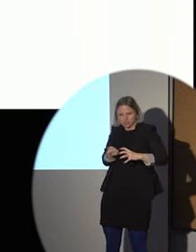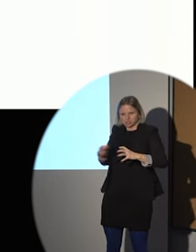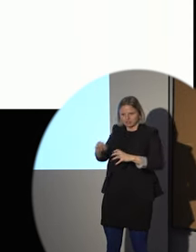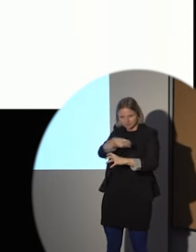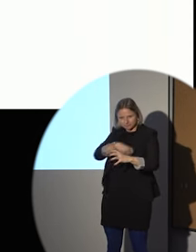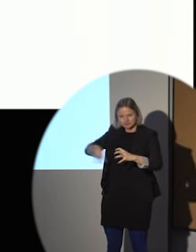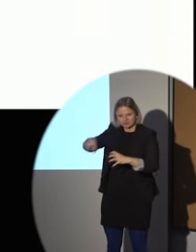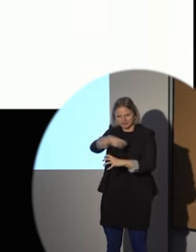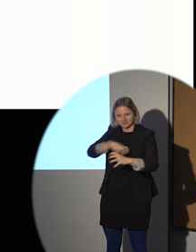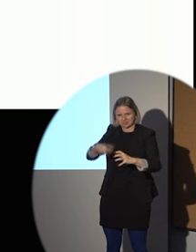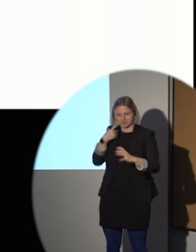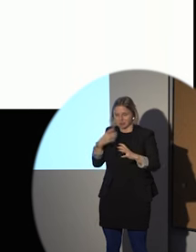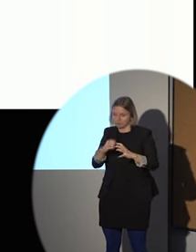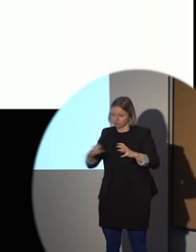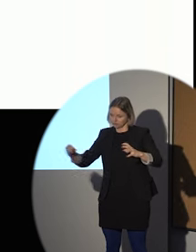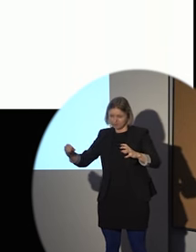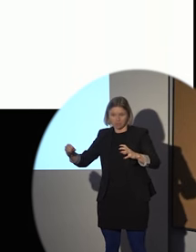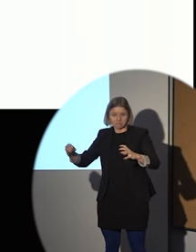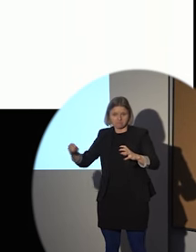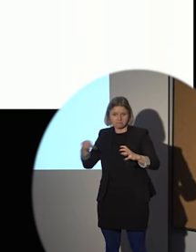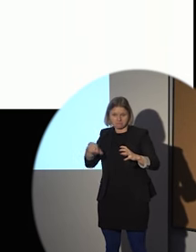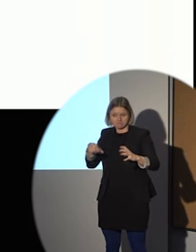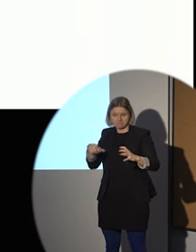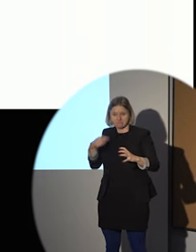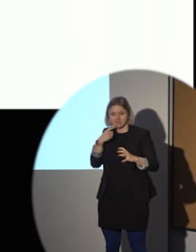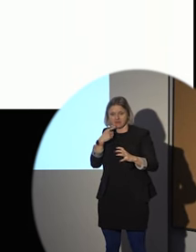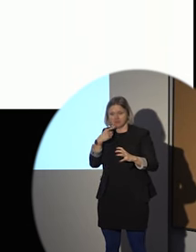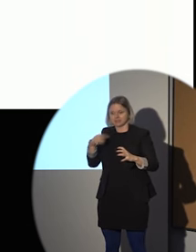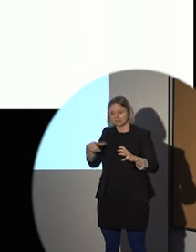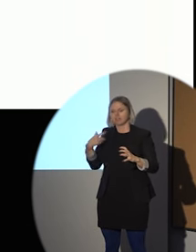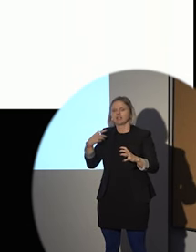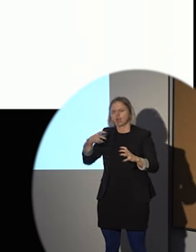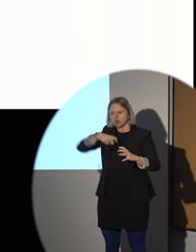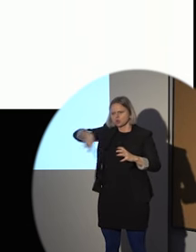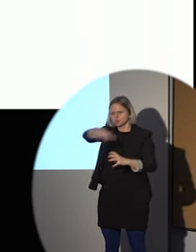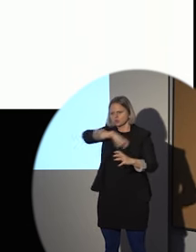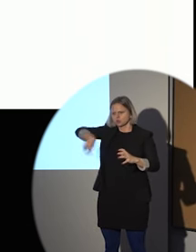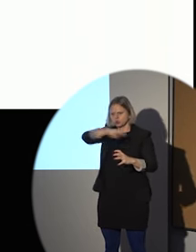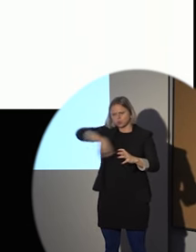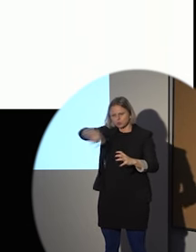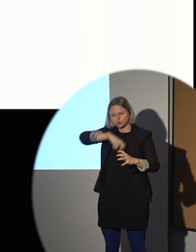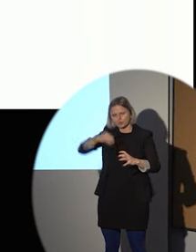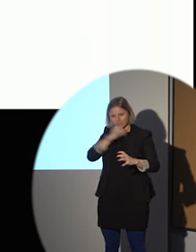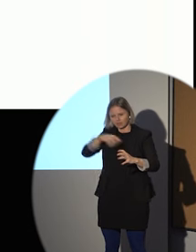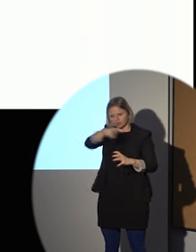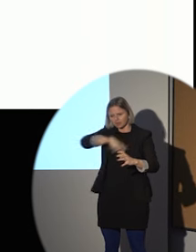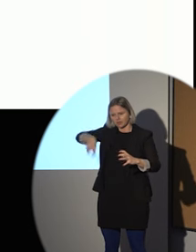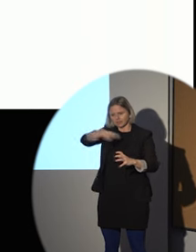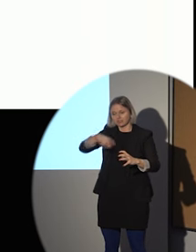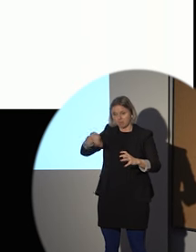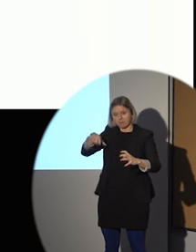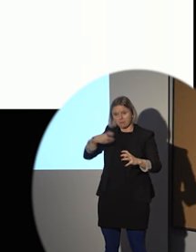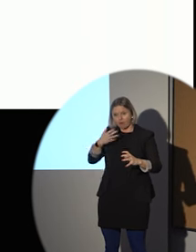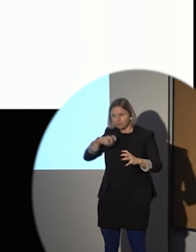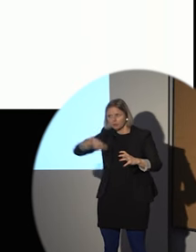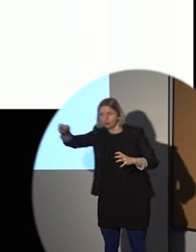un système planétaire, pour une planète, c'est la force qui va compenser quoi ? La gravitation du Soleil. Si une planète ne tourne pas